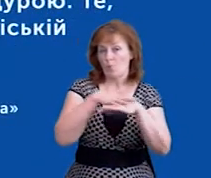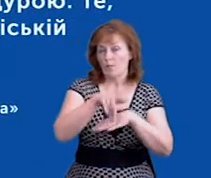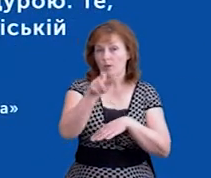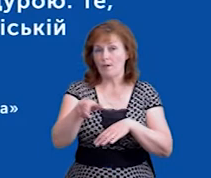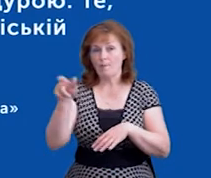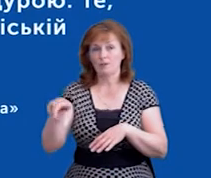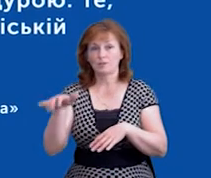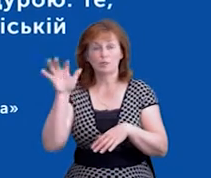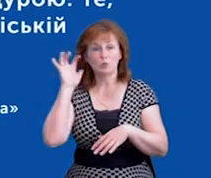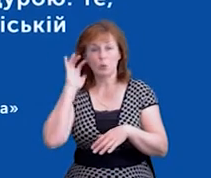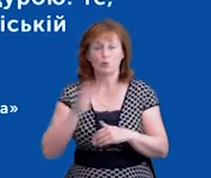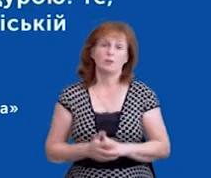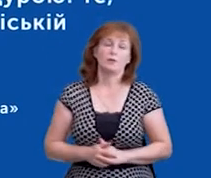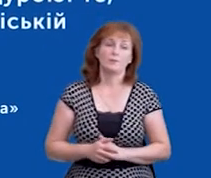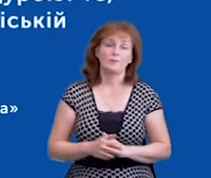проведення